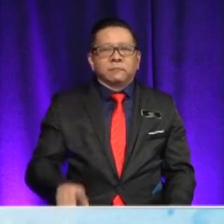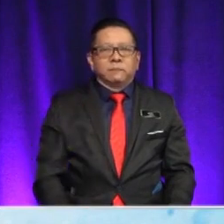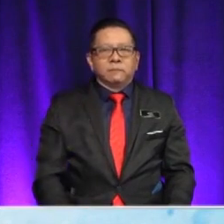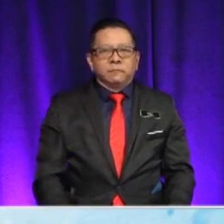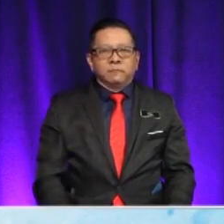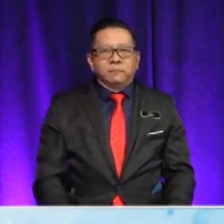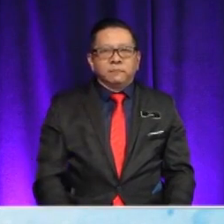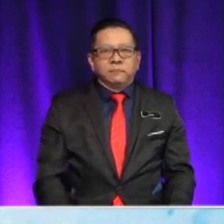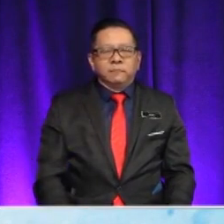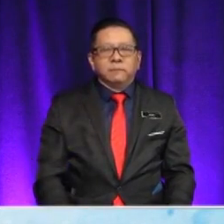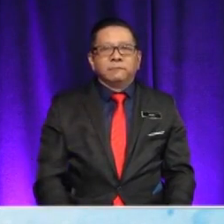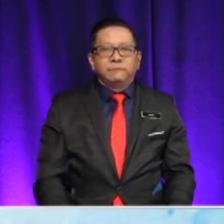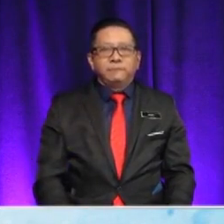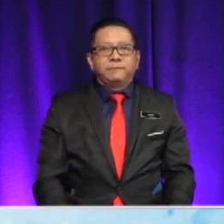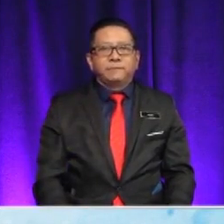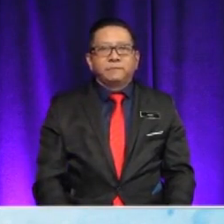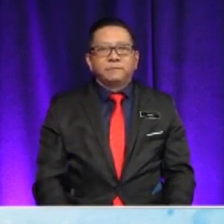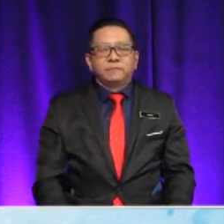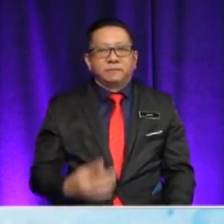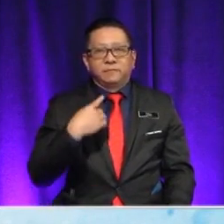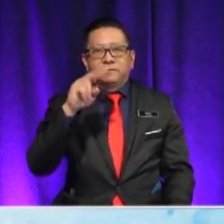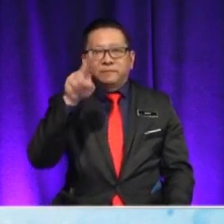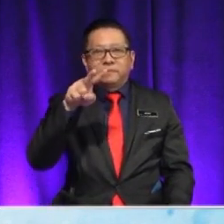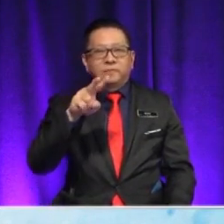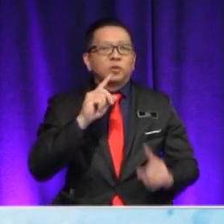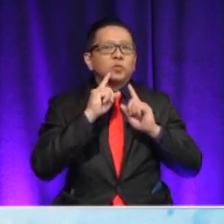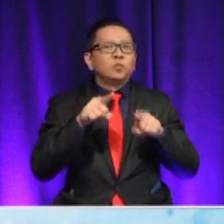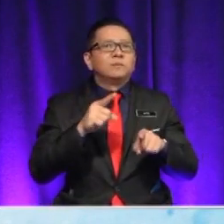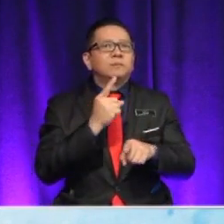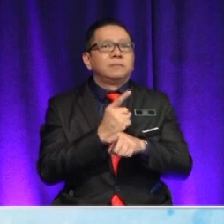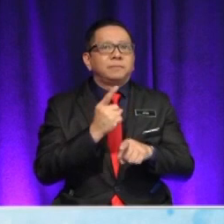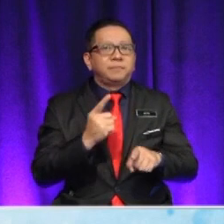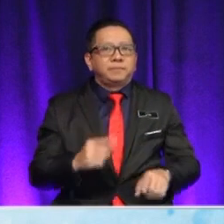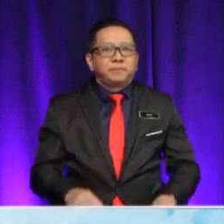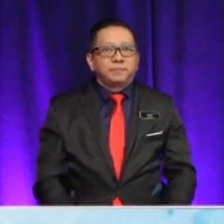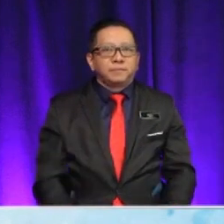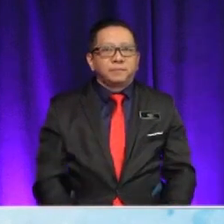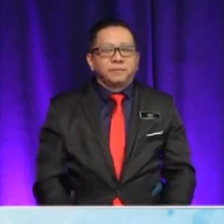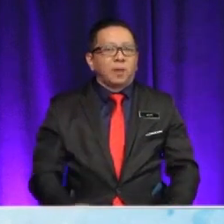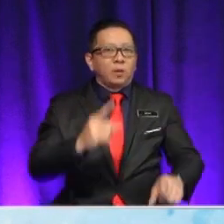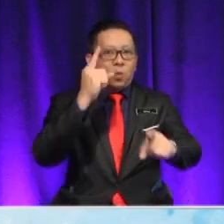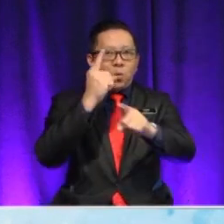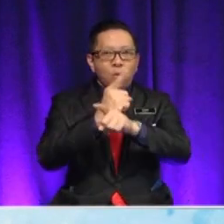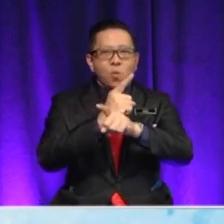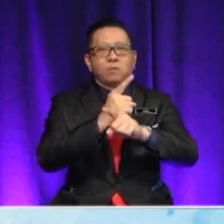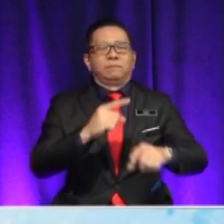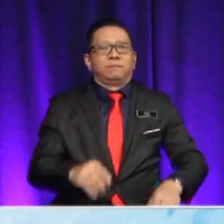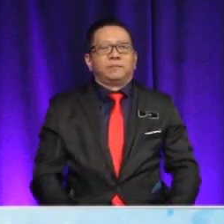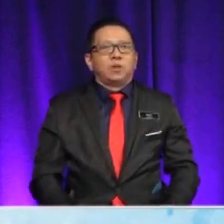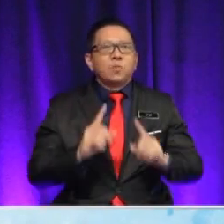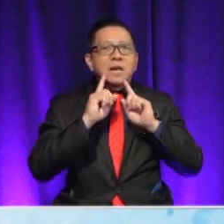tu. Okey, kita tengok apakah jawapannya. Okey, betul. Okey, jawapannya